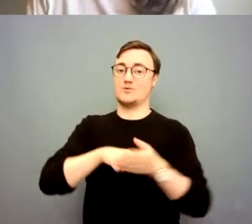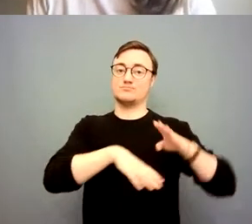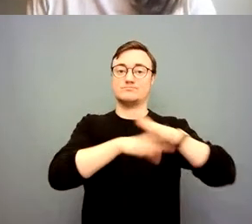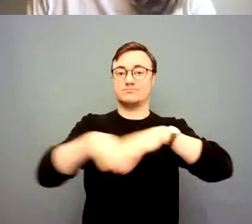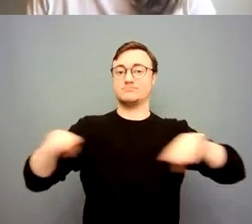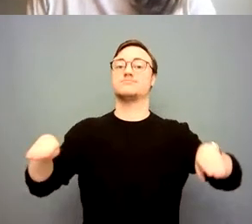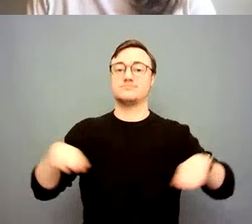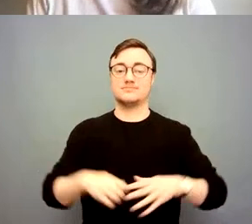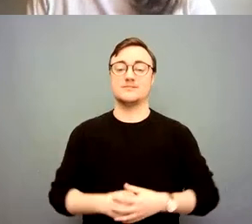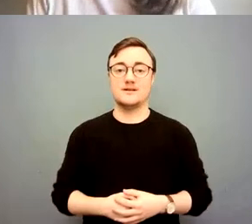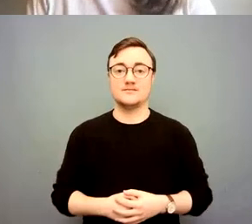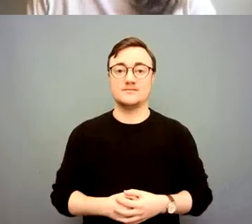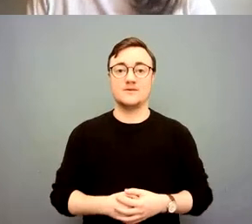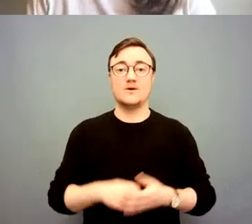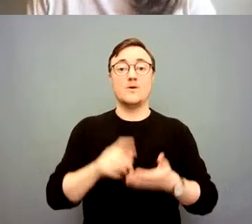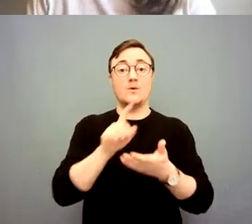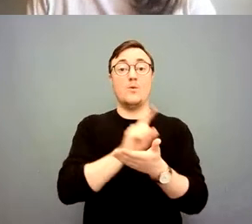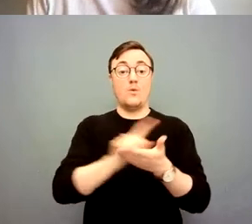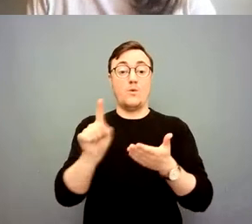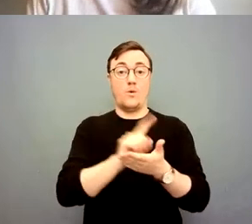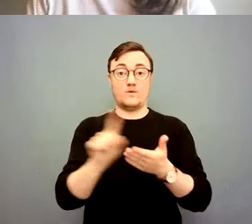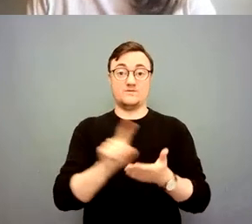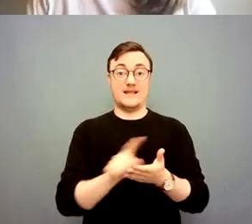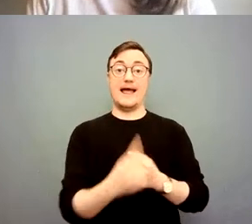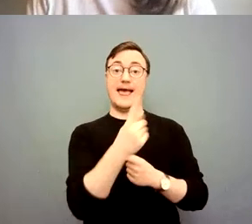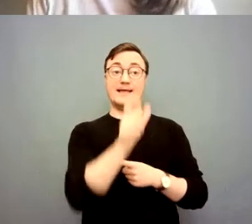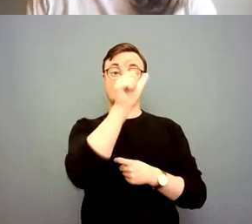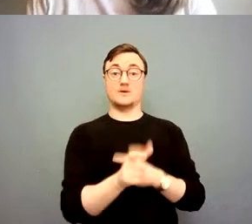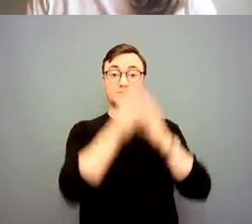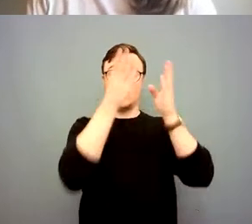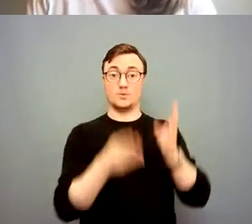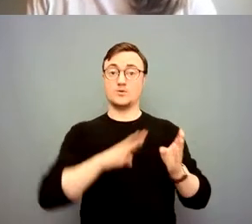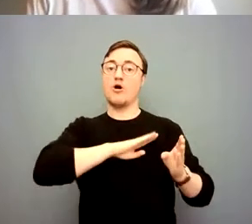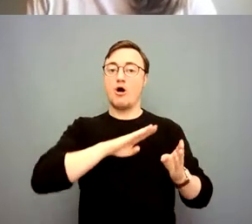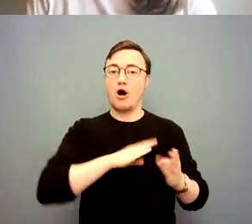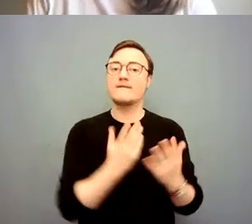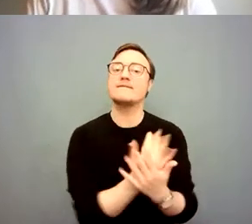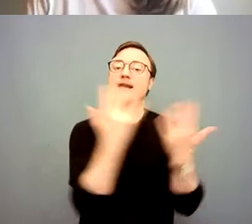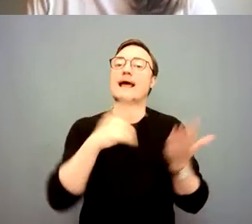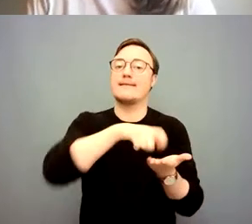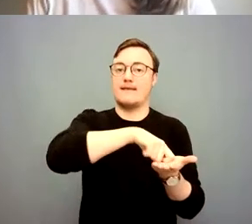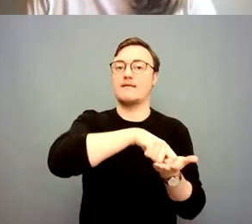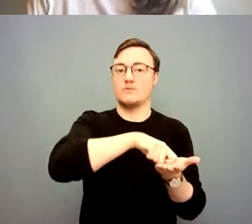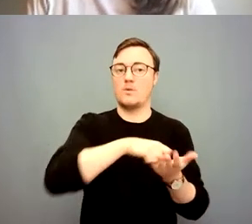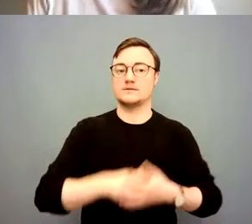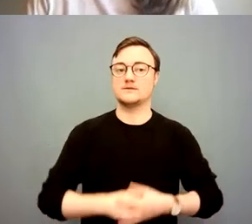ofta många hos samma person. En del har ett